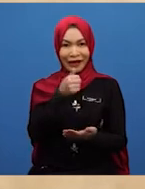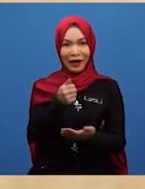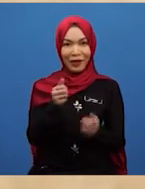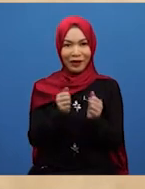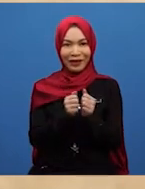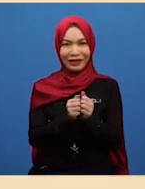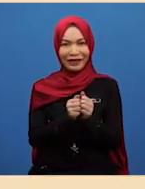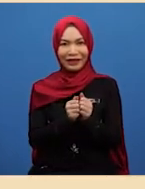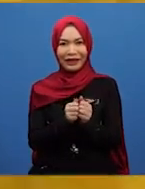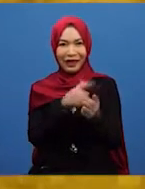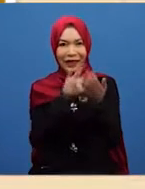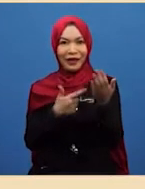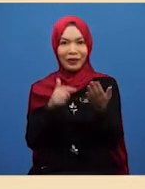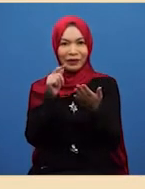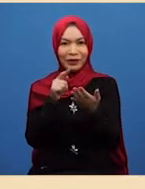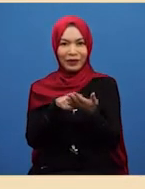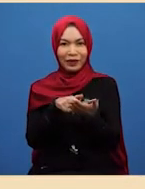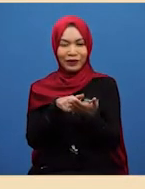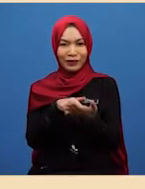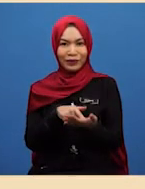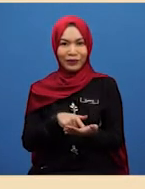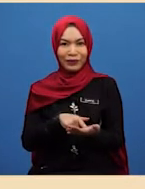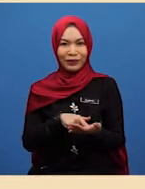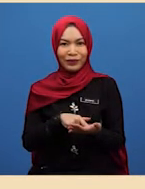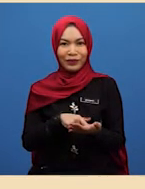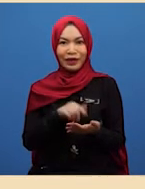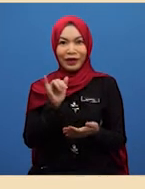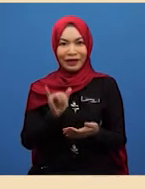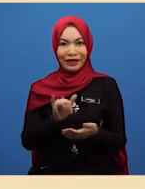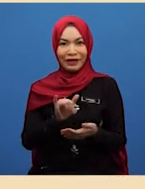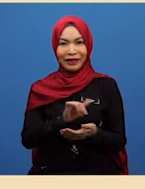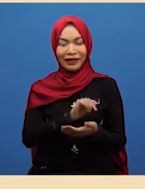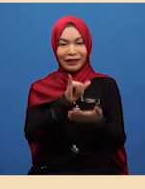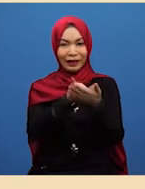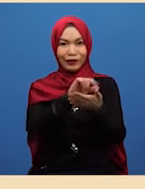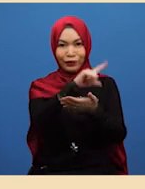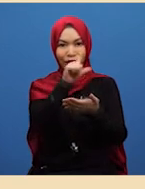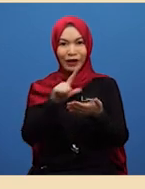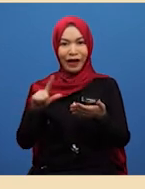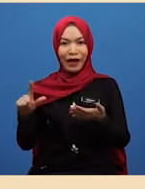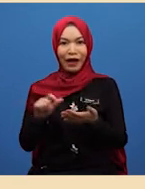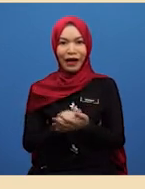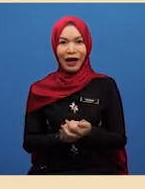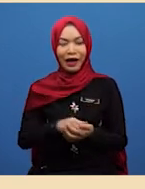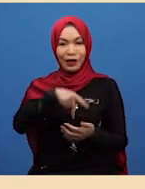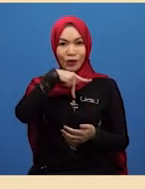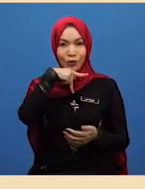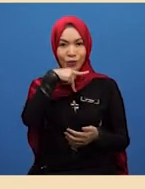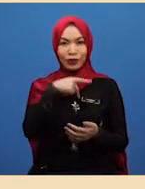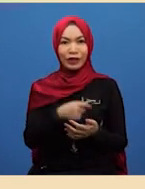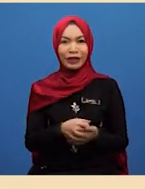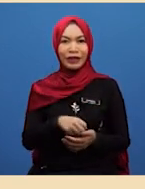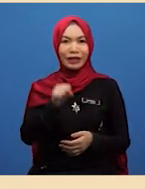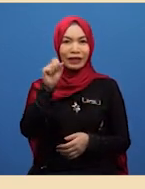Dengan lagu tersebut? Ya, ia adalah lagu Puteri Santubong, sebuah lagu rakyat